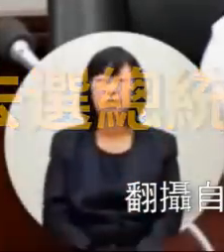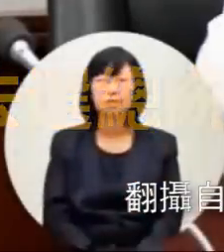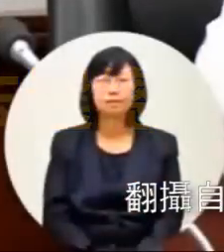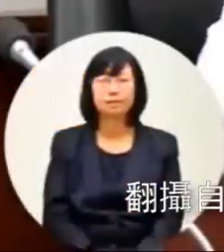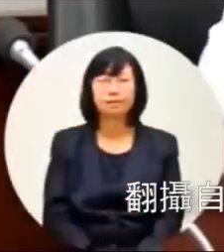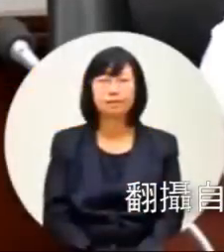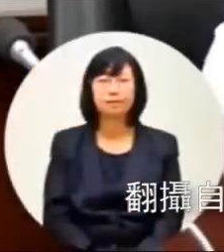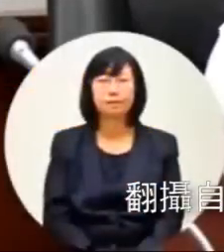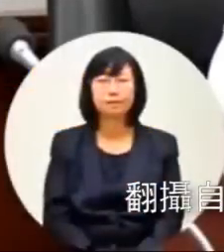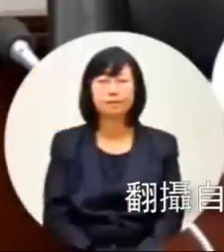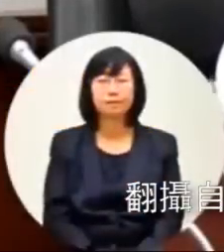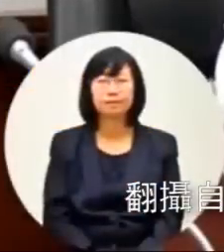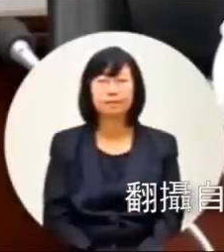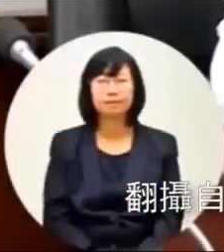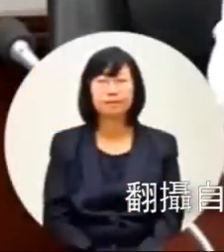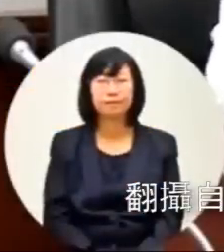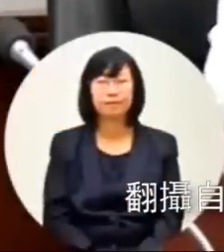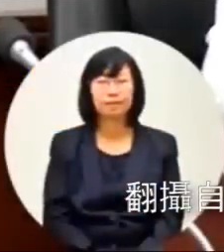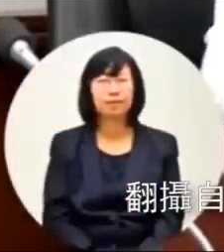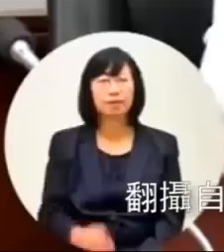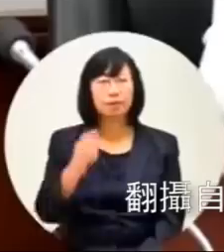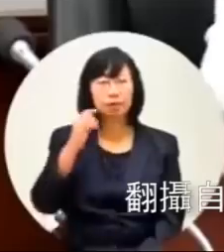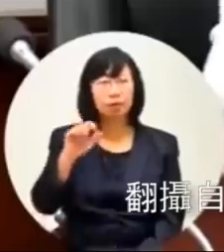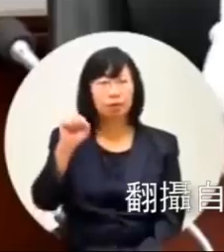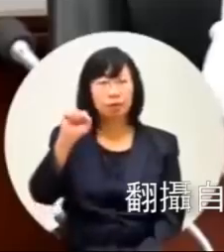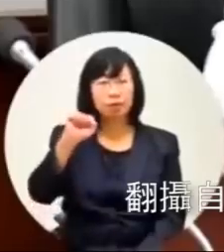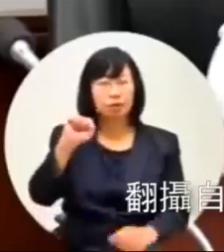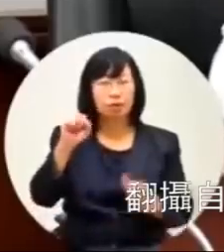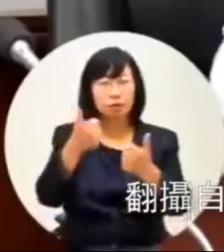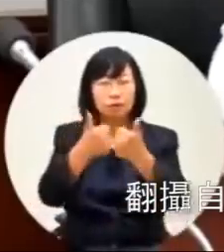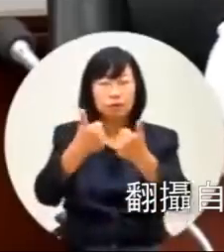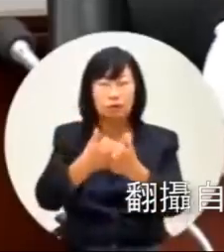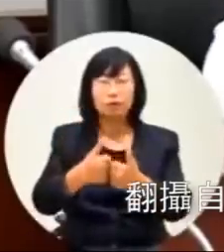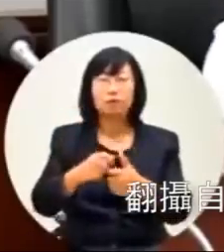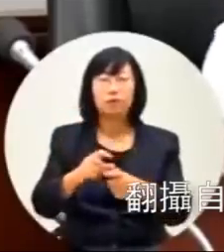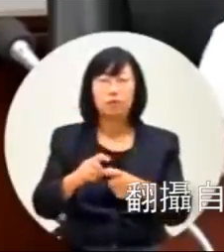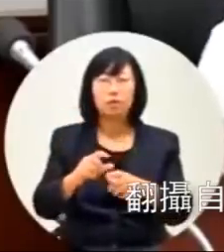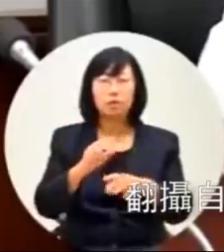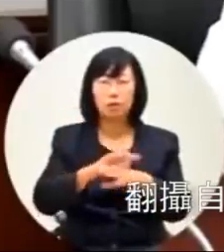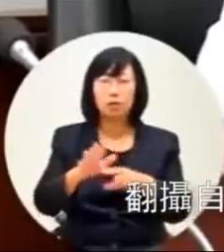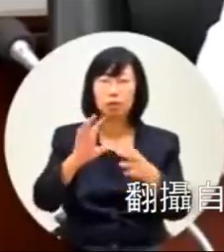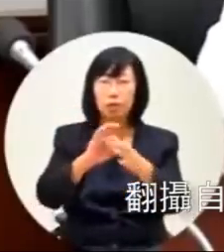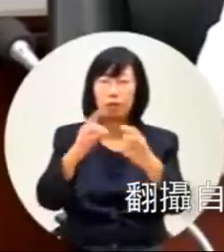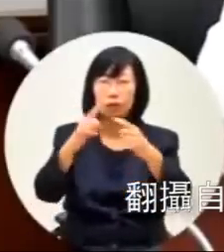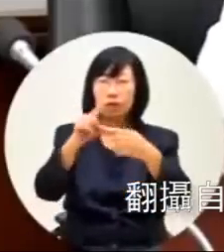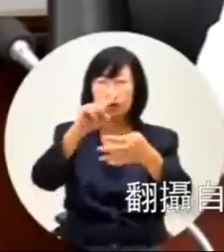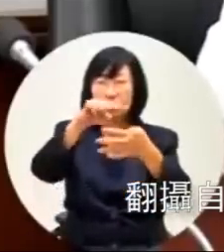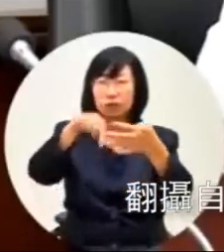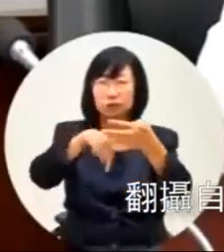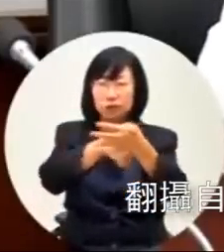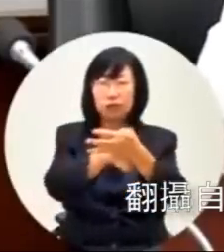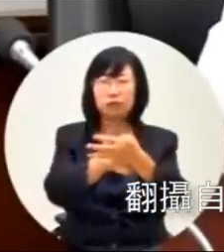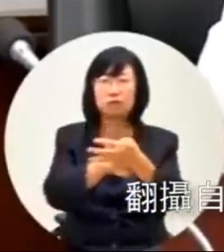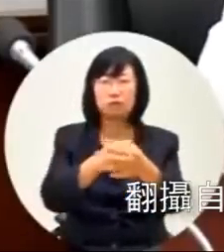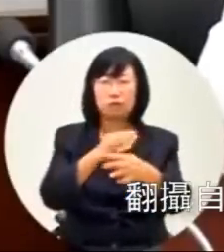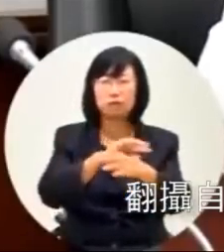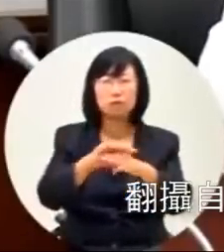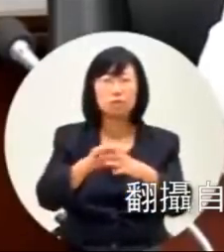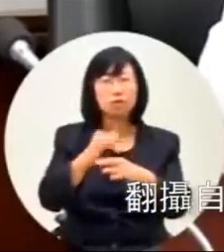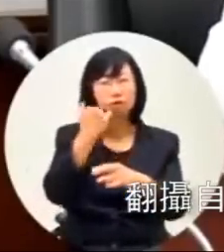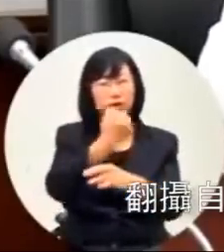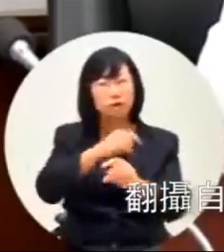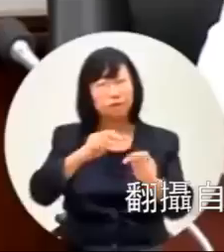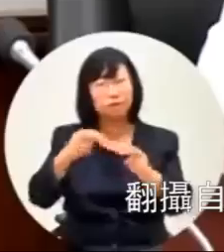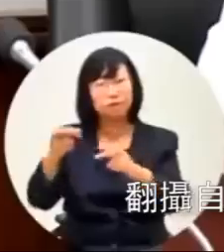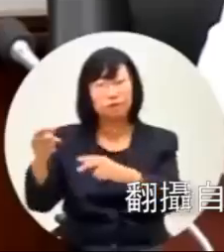在那个大会议会结束总质询之后，你要调动人事。我告诉你，最应该